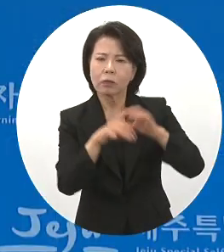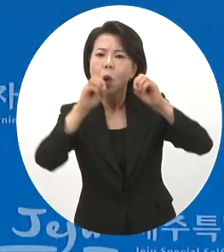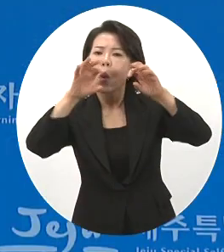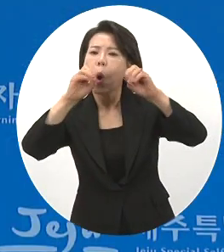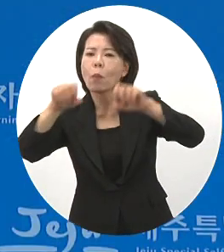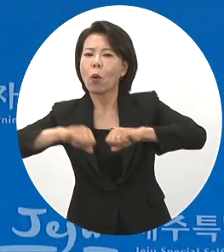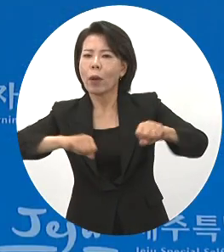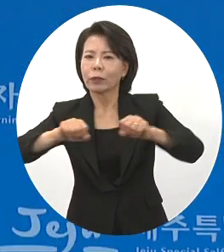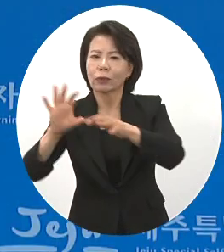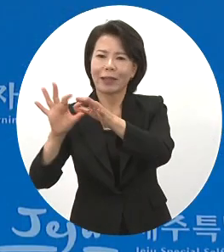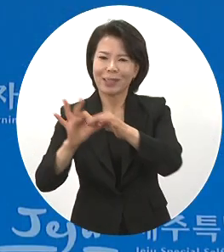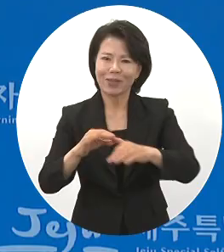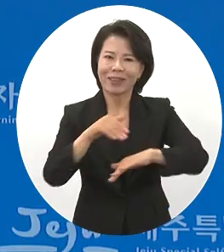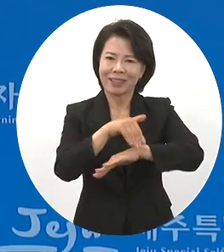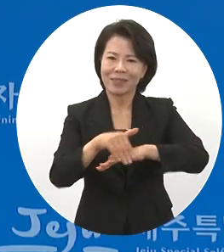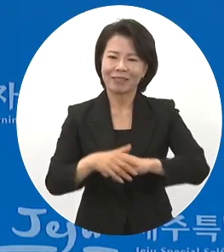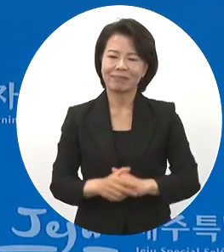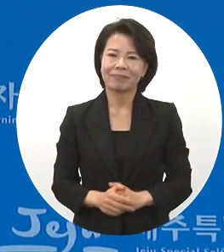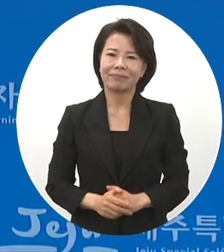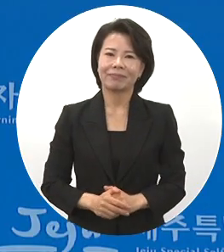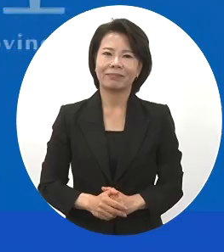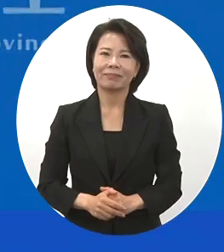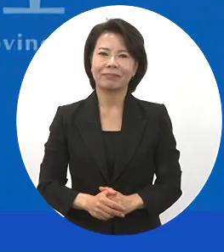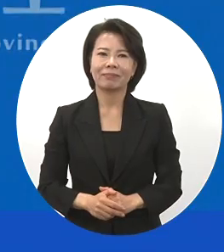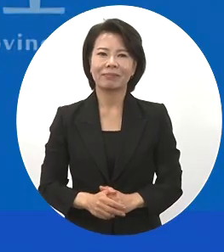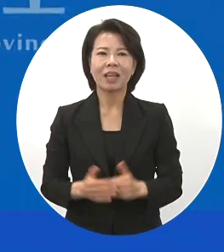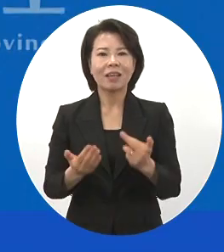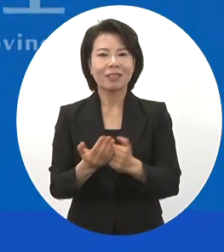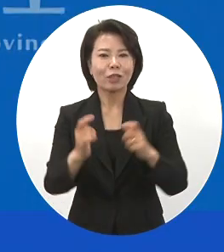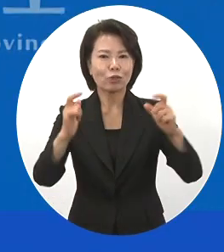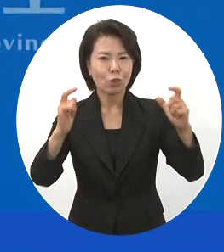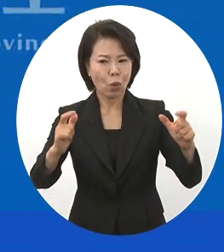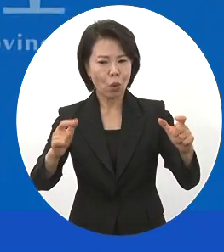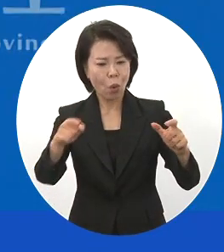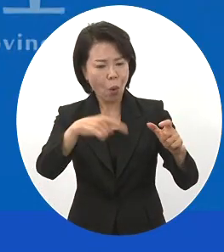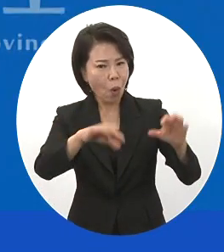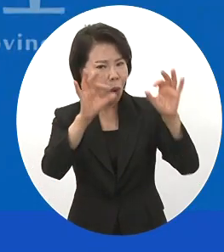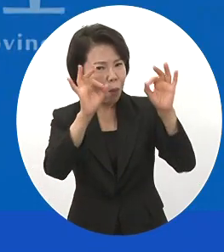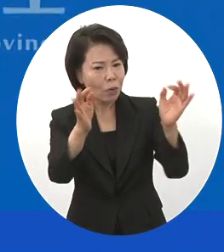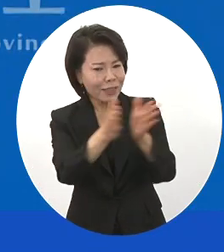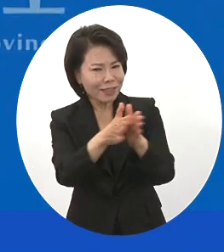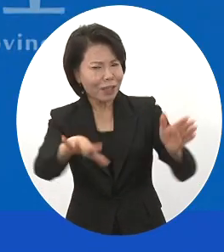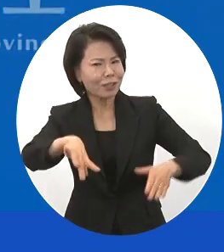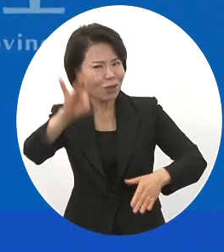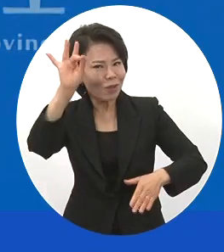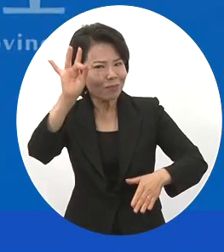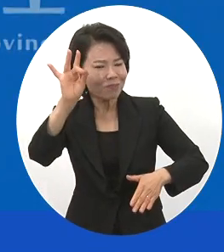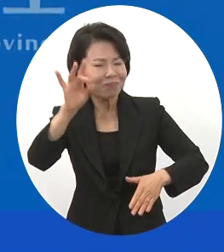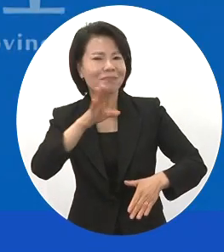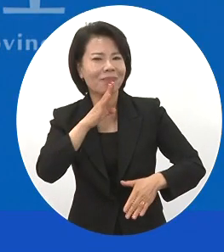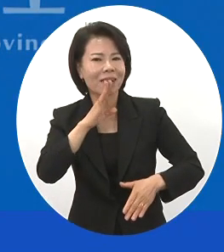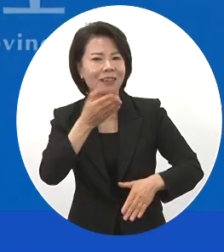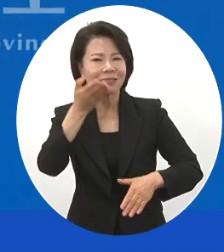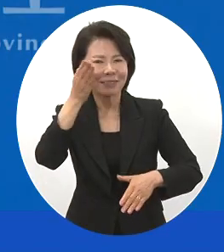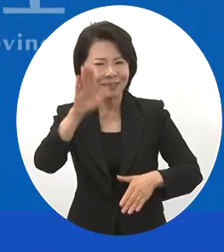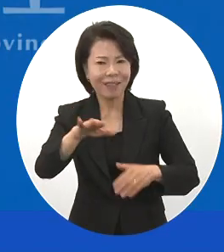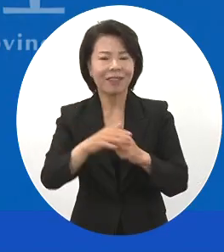위한 홍보 활동도 이어갈 계획입니다. 제주가 이 모델로서 시작을 하게 되면